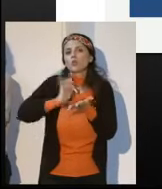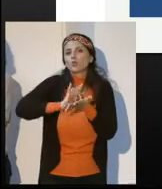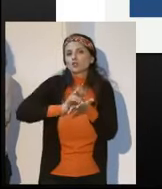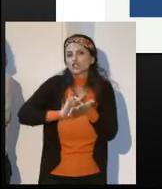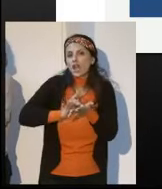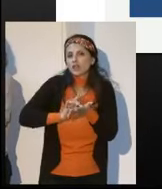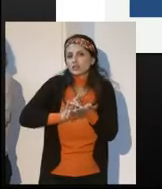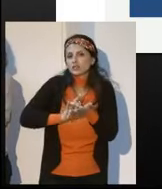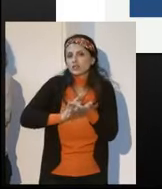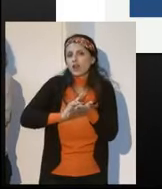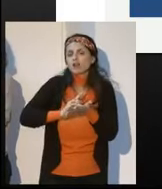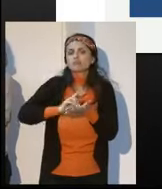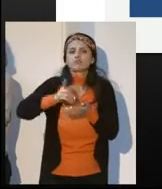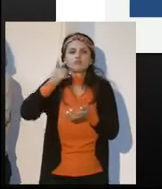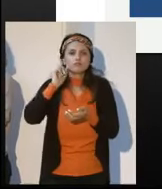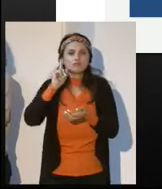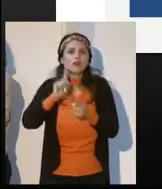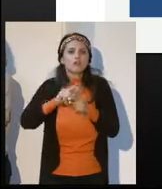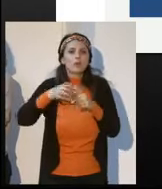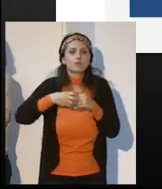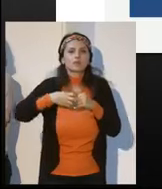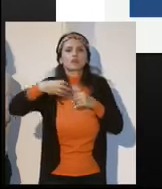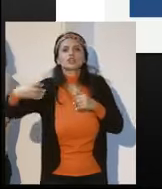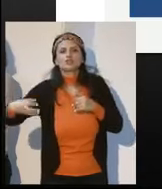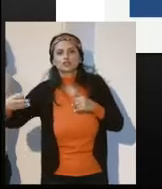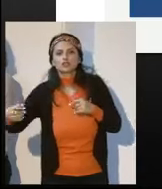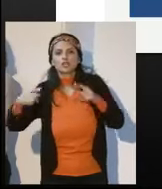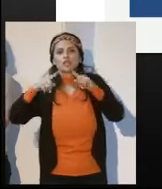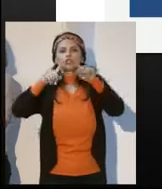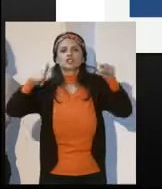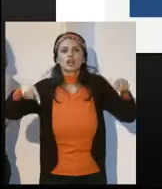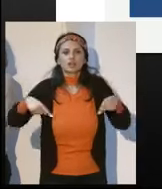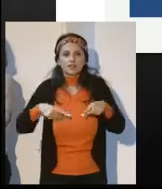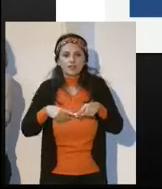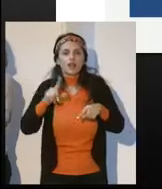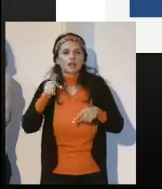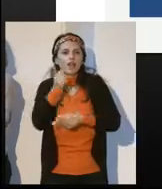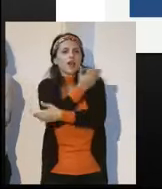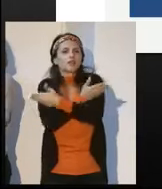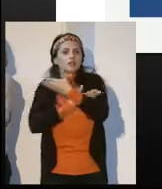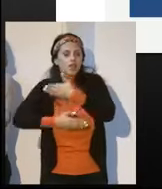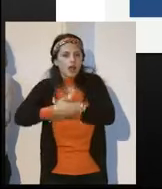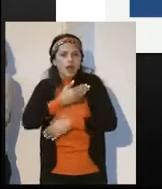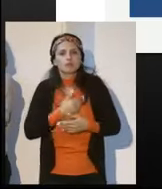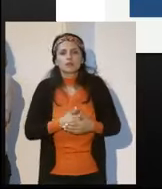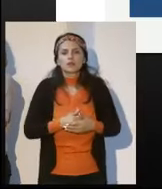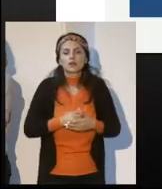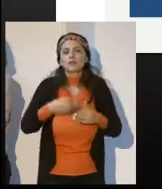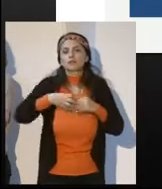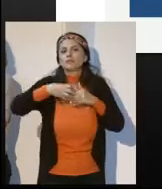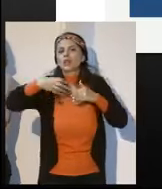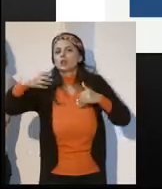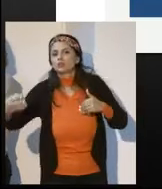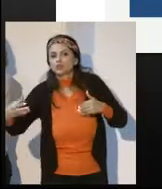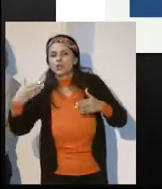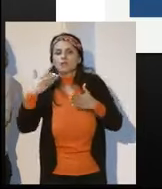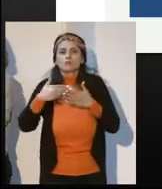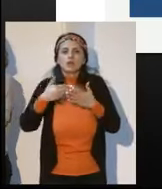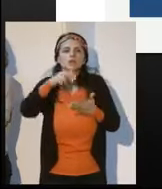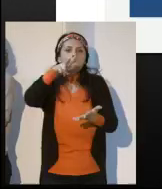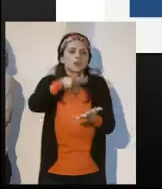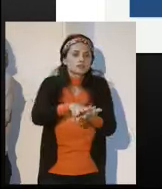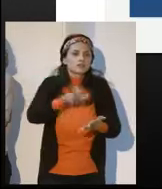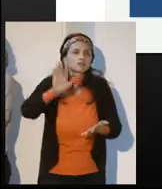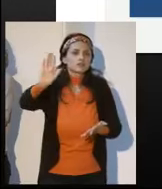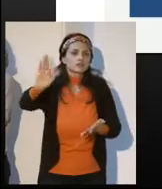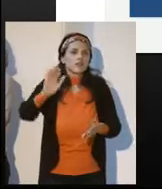urgenta care prevăd au prevăzut prelungire a certificatelor de handicap prelungirea atestatelor pentru asistentii maternali